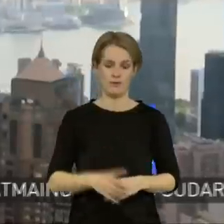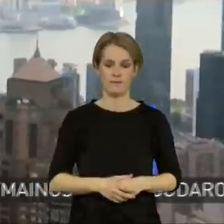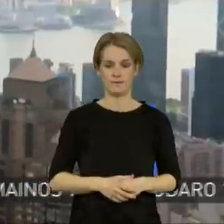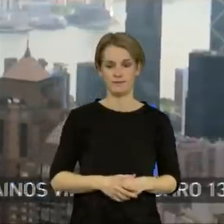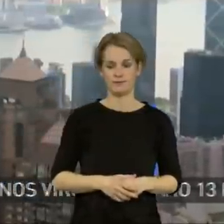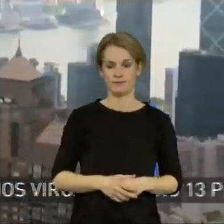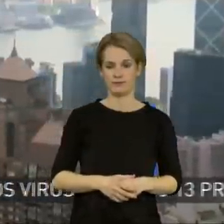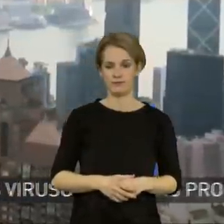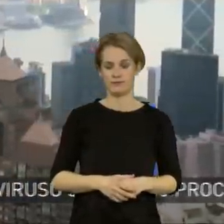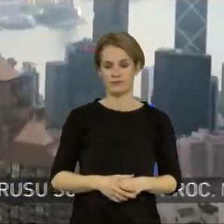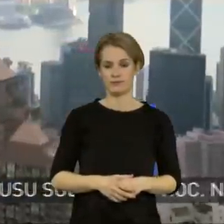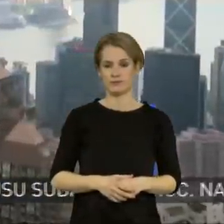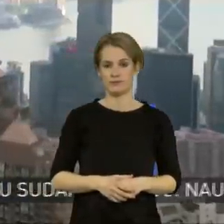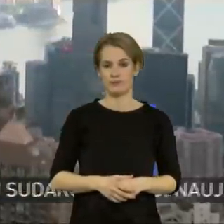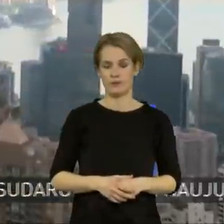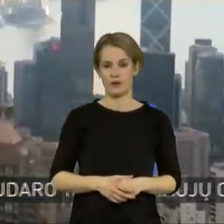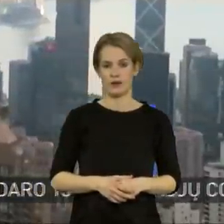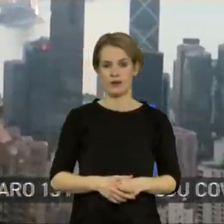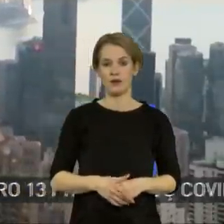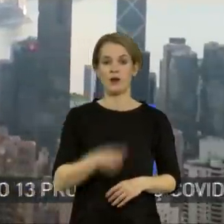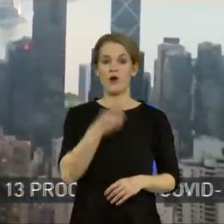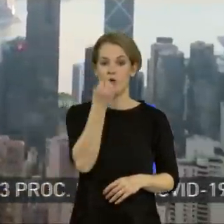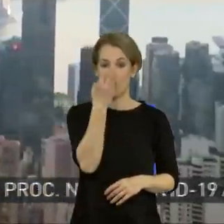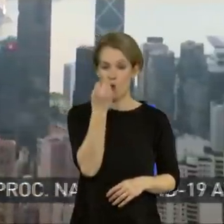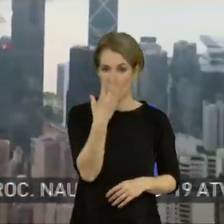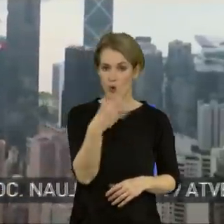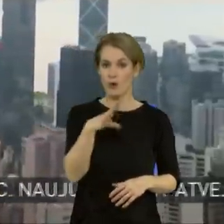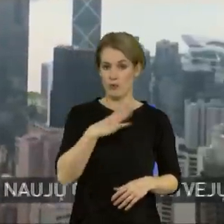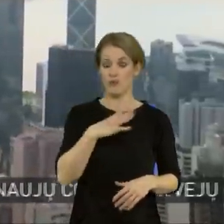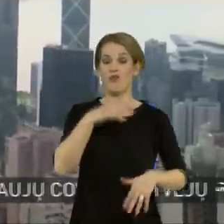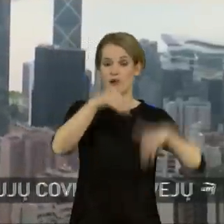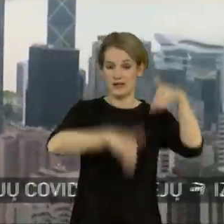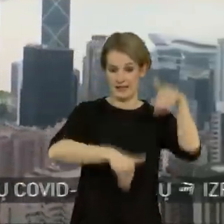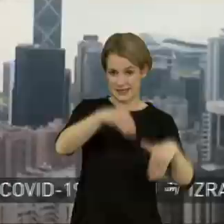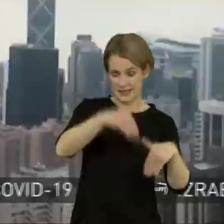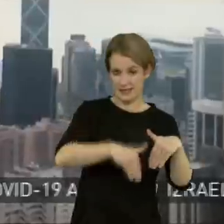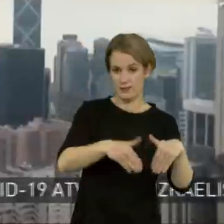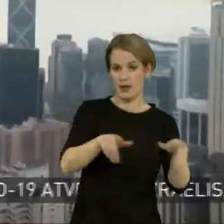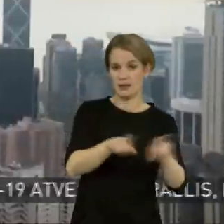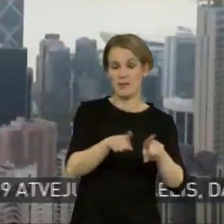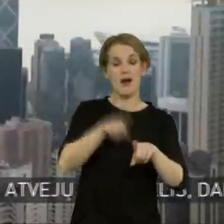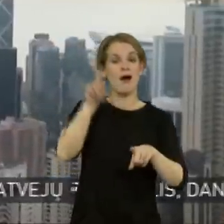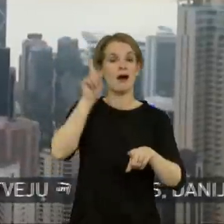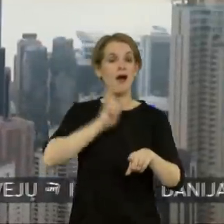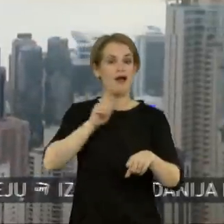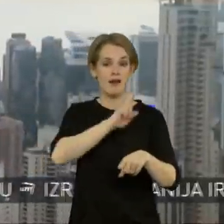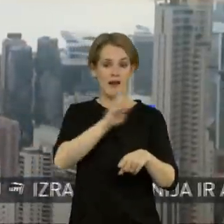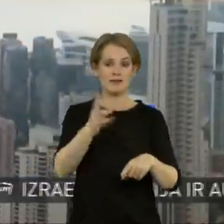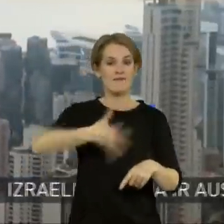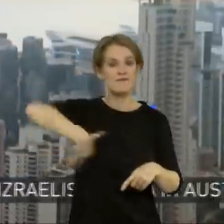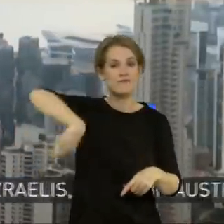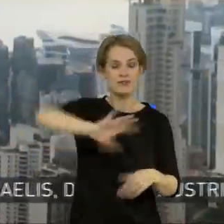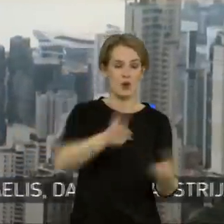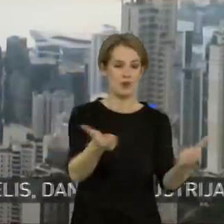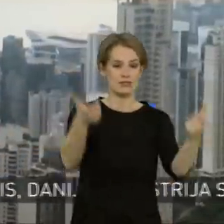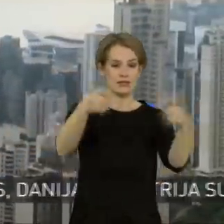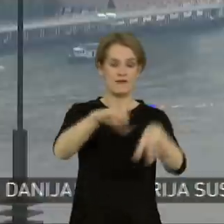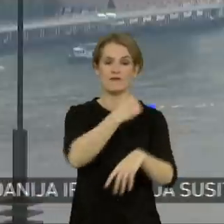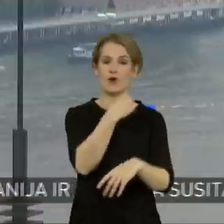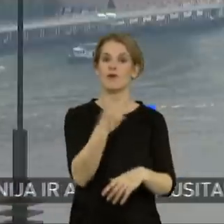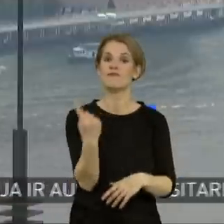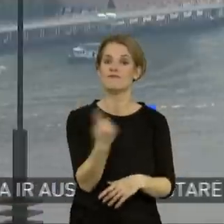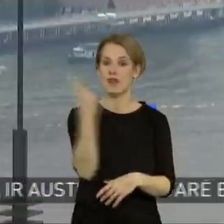Išgąsdintas paskutinių savivaldos rinkimų Honkonge, kai demokratinių reformų siekiantys kandidatai laimėjo visose savivaldybėse išskyrus